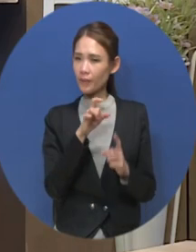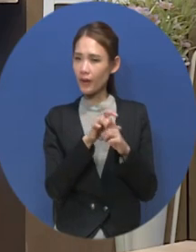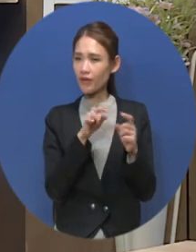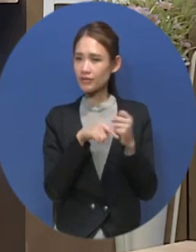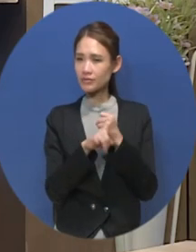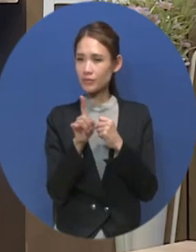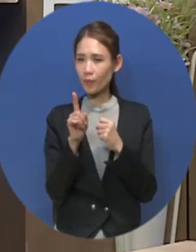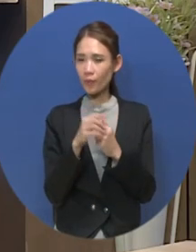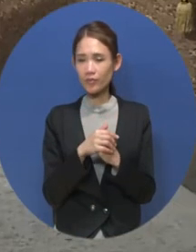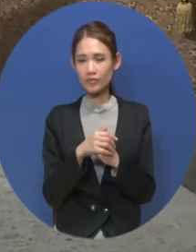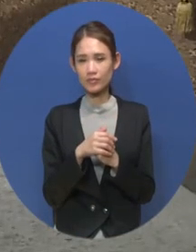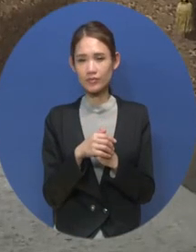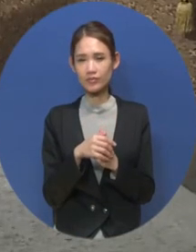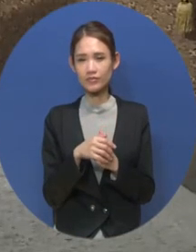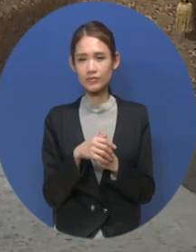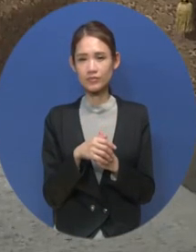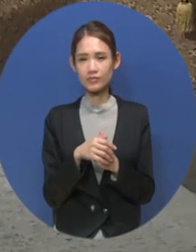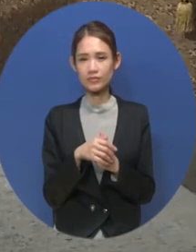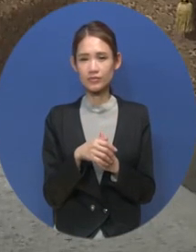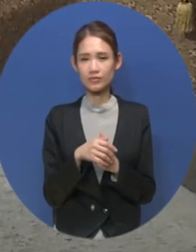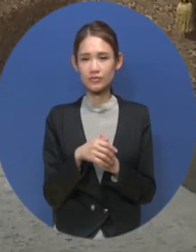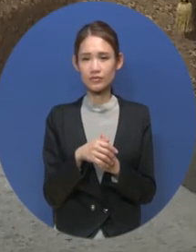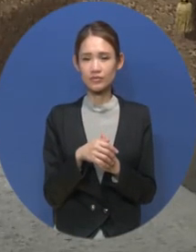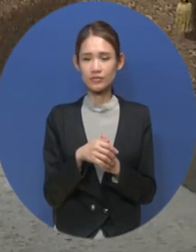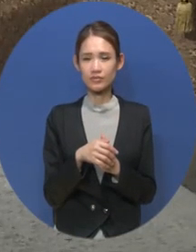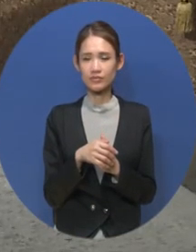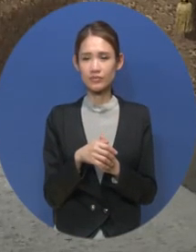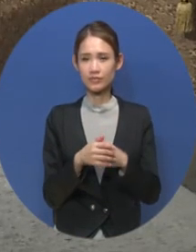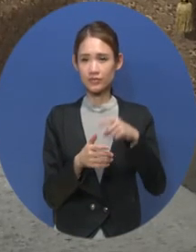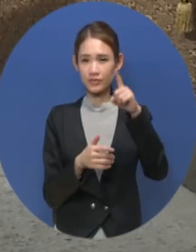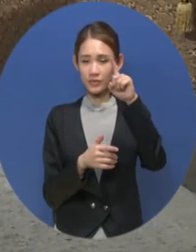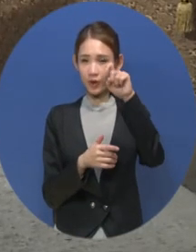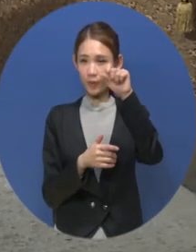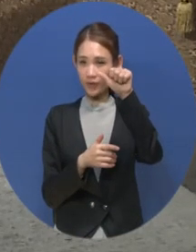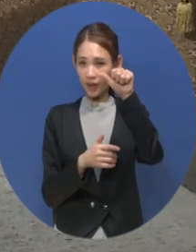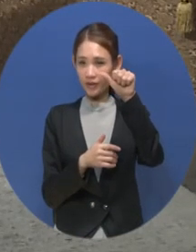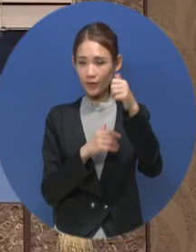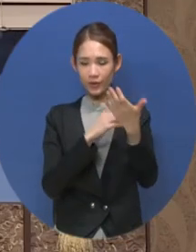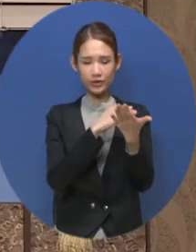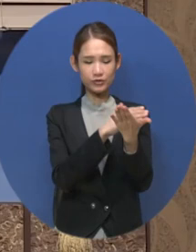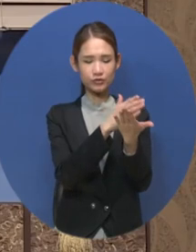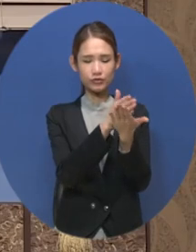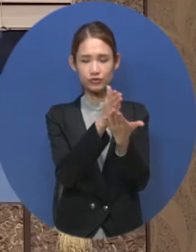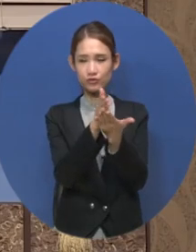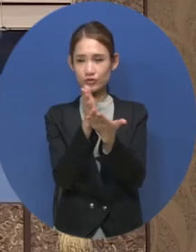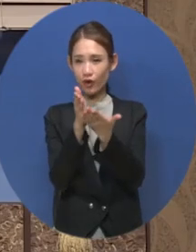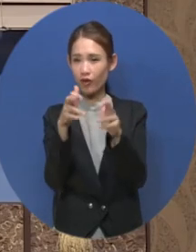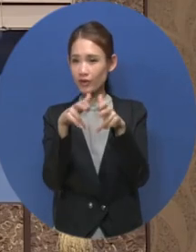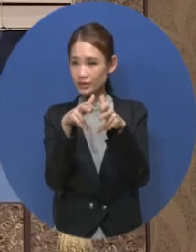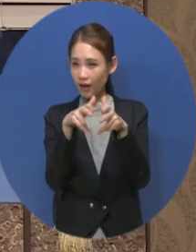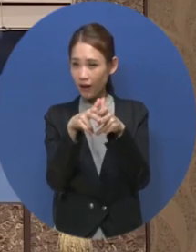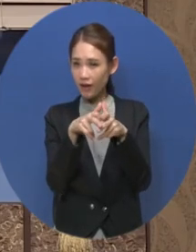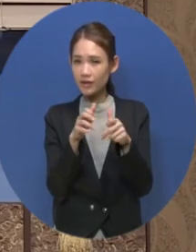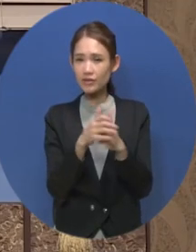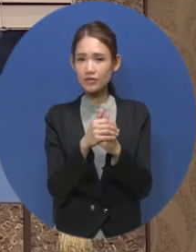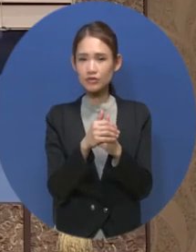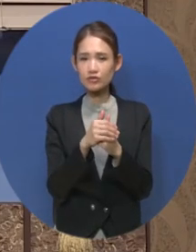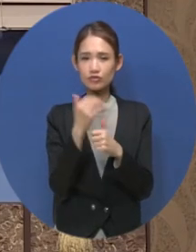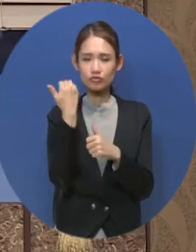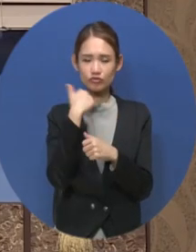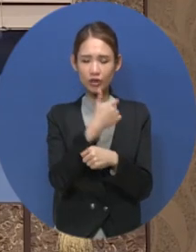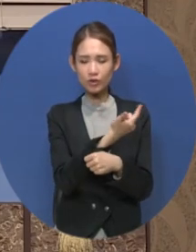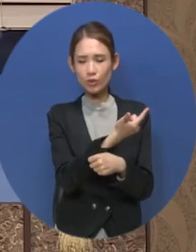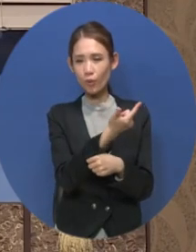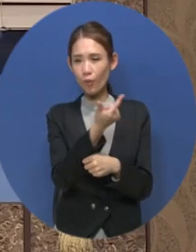체육은 어떤 것인가요? 뭐 그러니까 이 모든 15개의 장애 유형이 이 누구나 권리가 있는